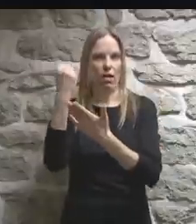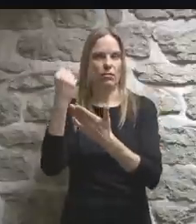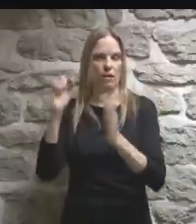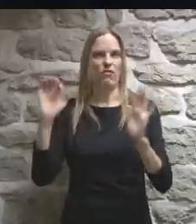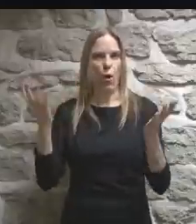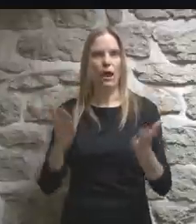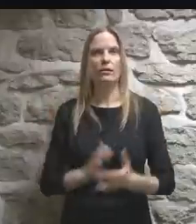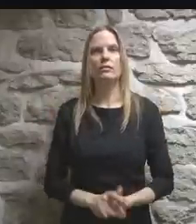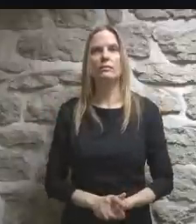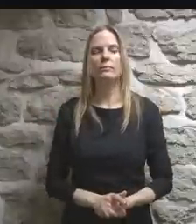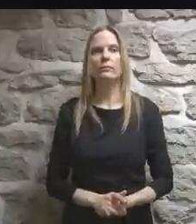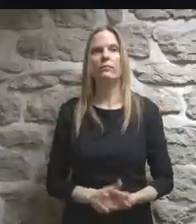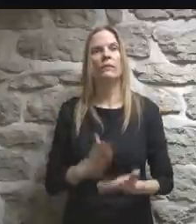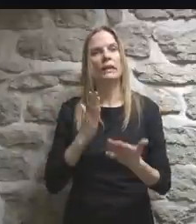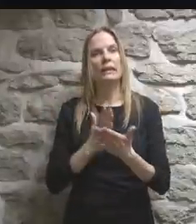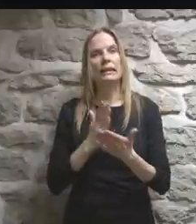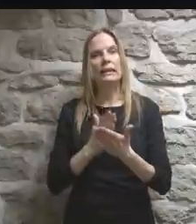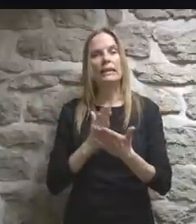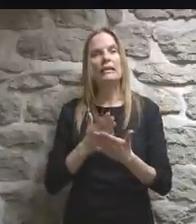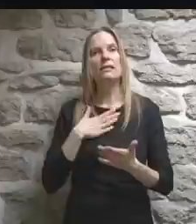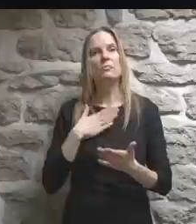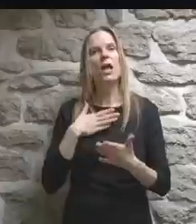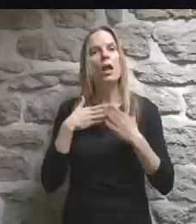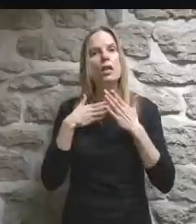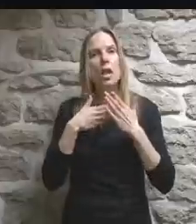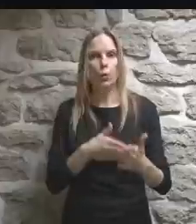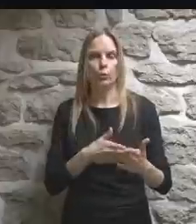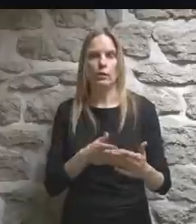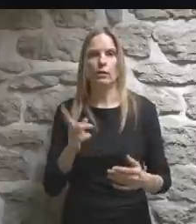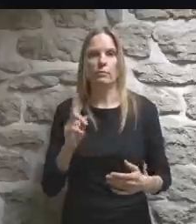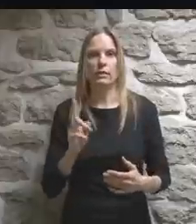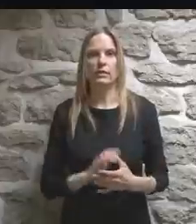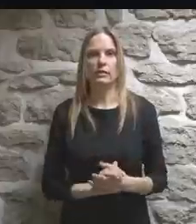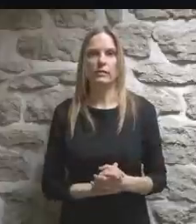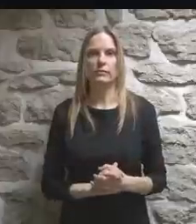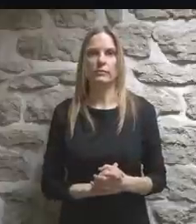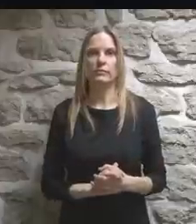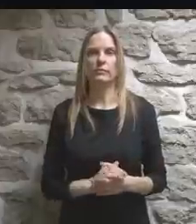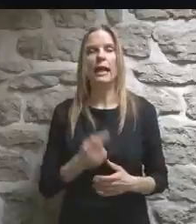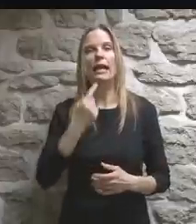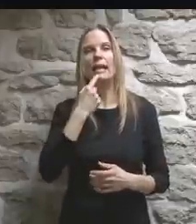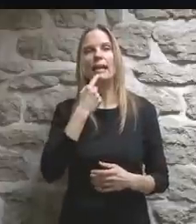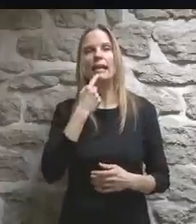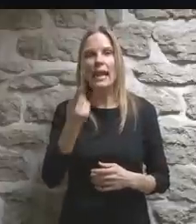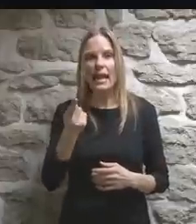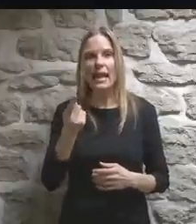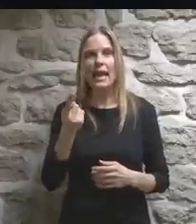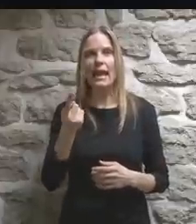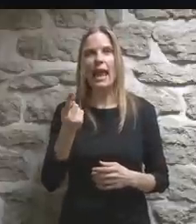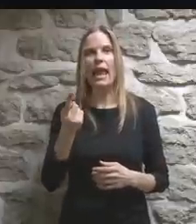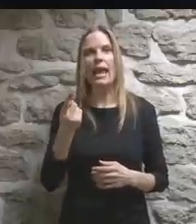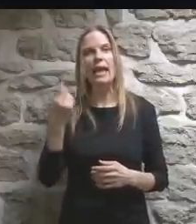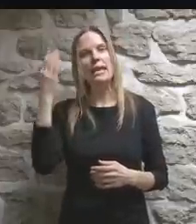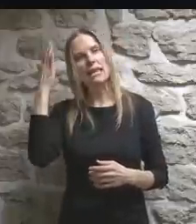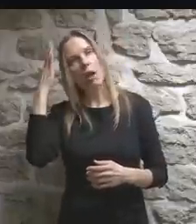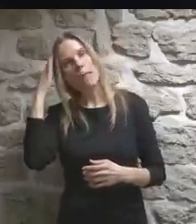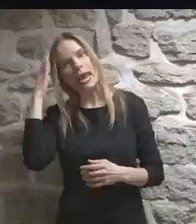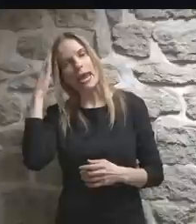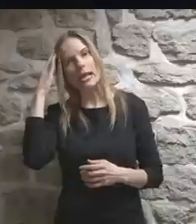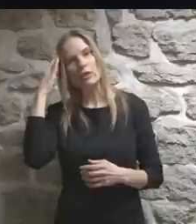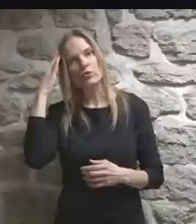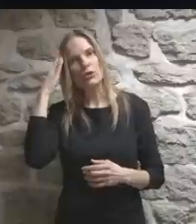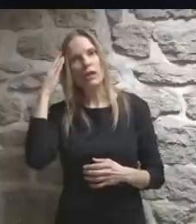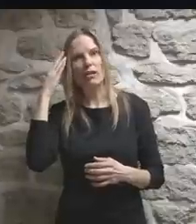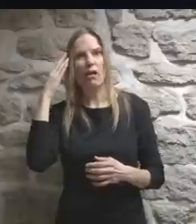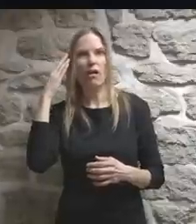Kindlasti siin ma tahaks rõhutada seda, et keele ja meelsuse vahele kindlasti